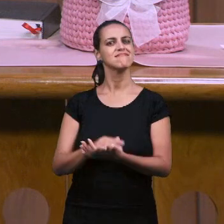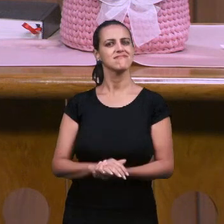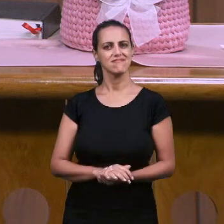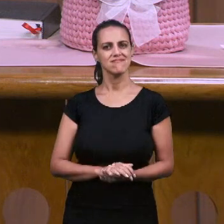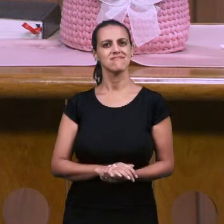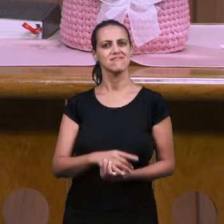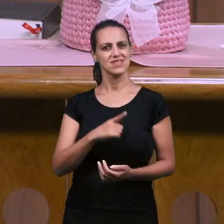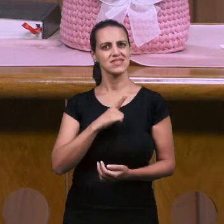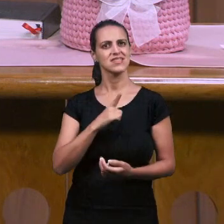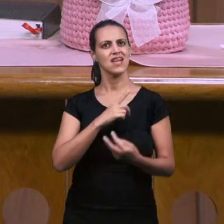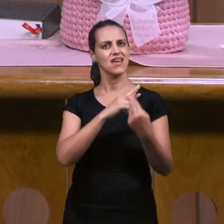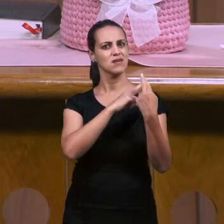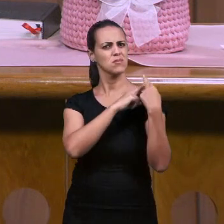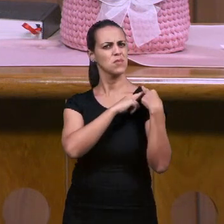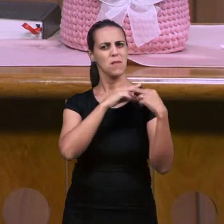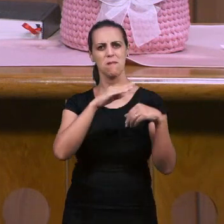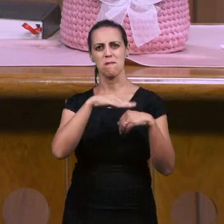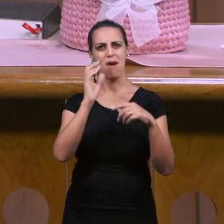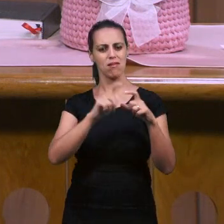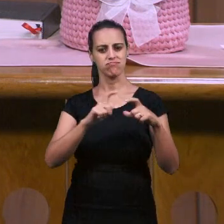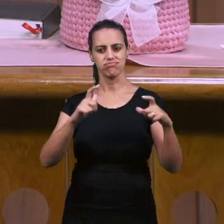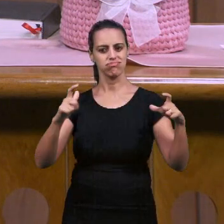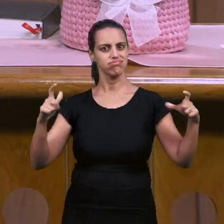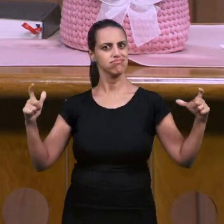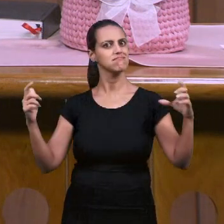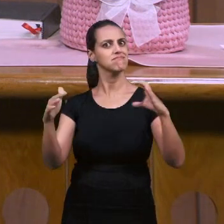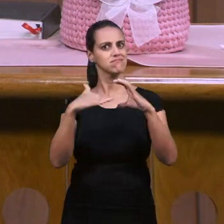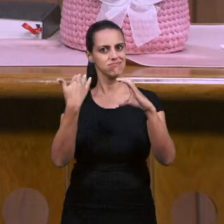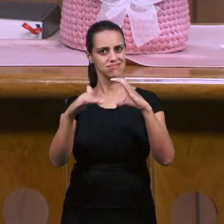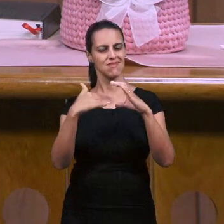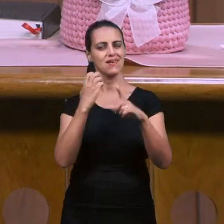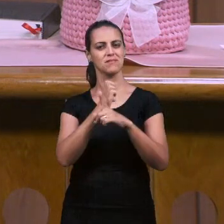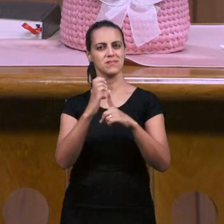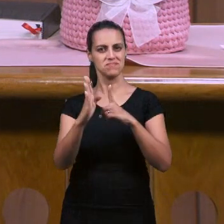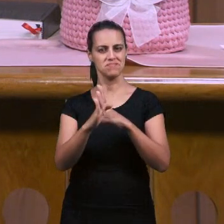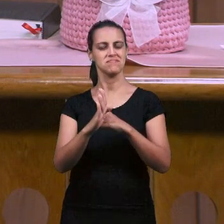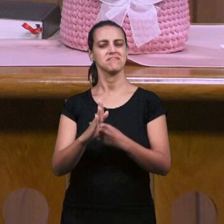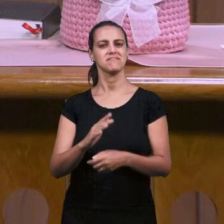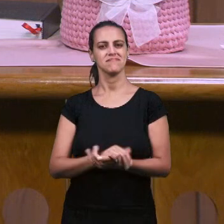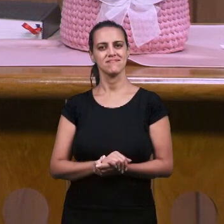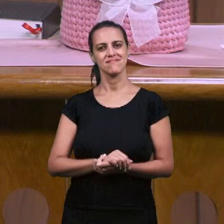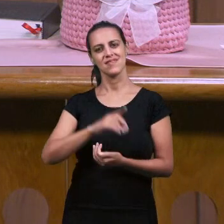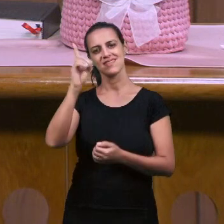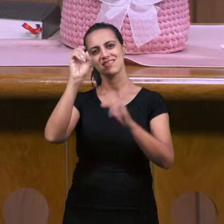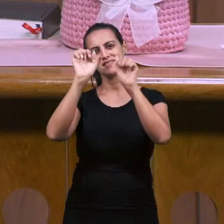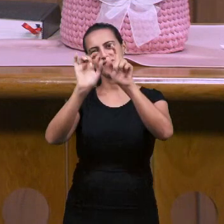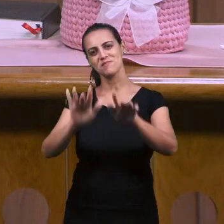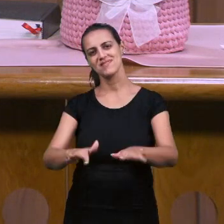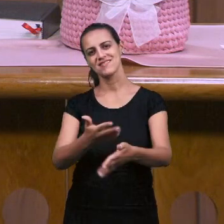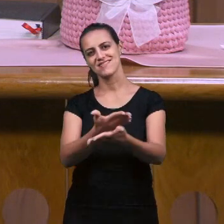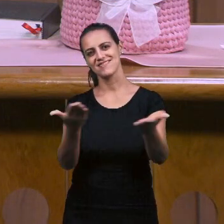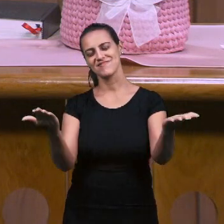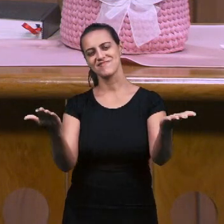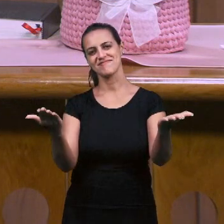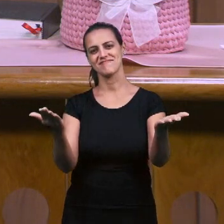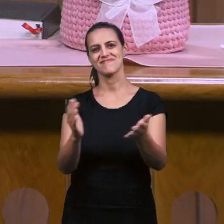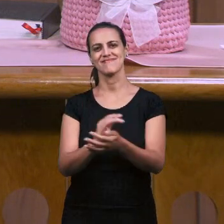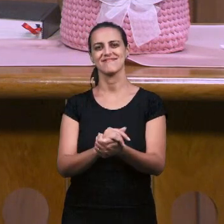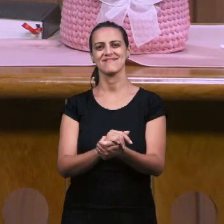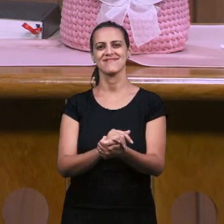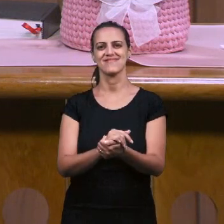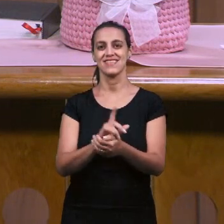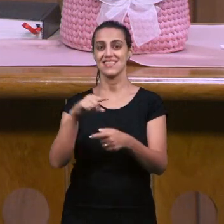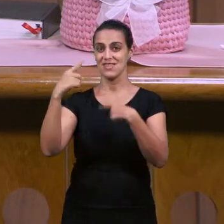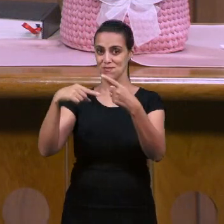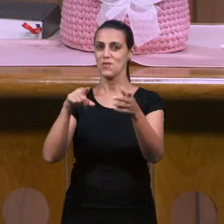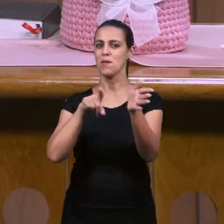responsables pour la plus grande proportion de participation de l'école biblique dominicale. Que Dieu bénisse à tous. Et les questions de ce